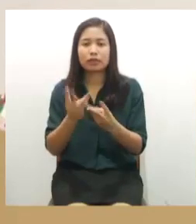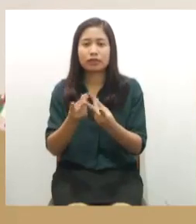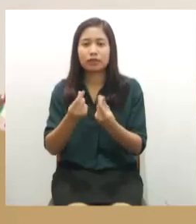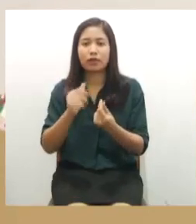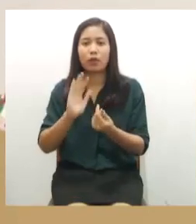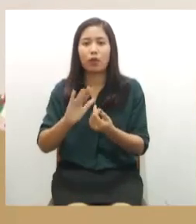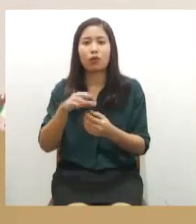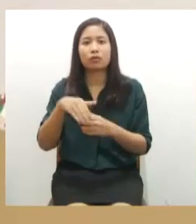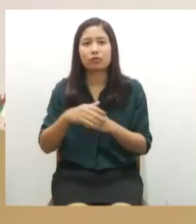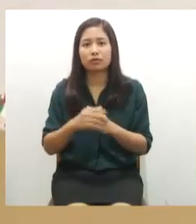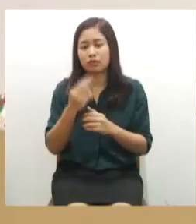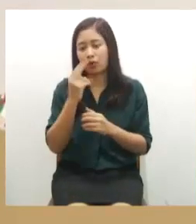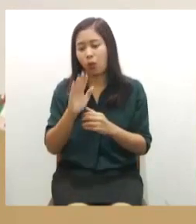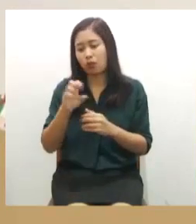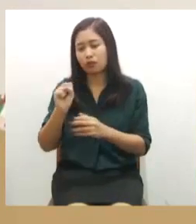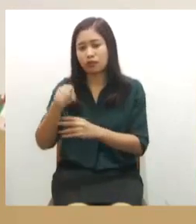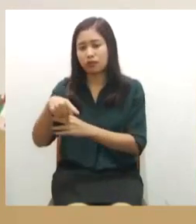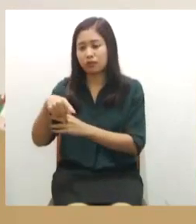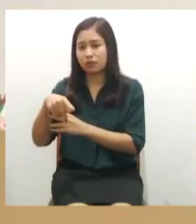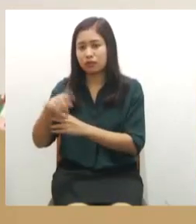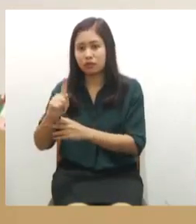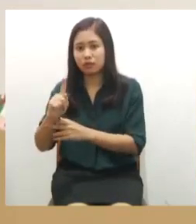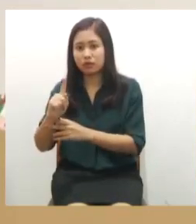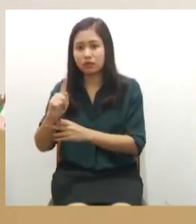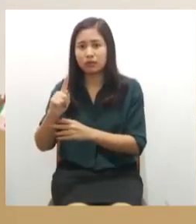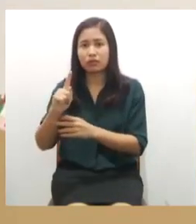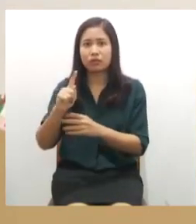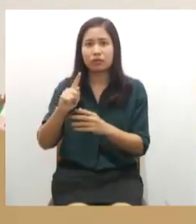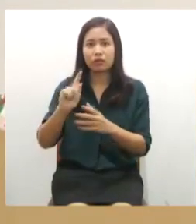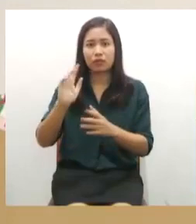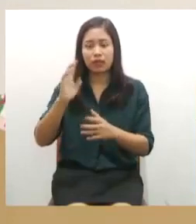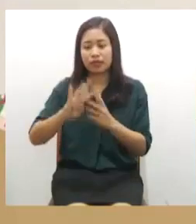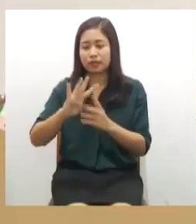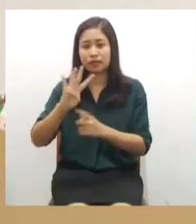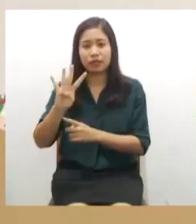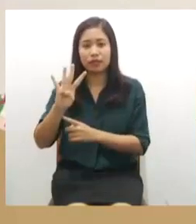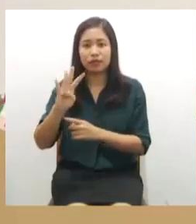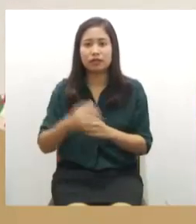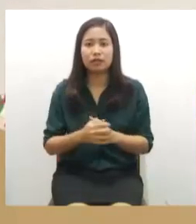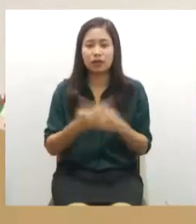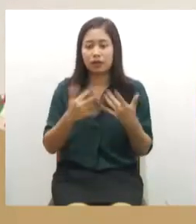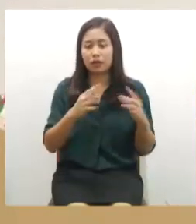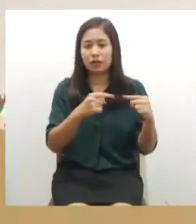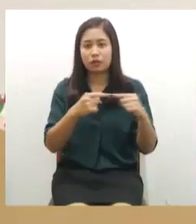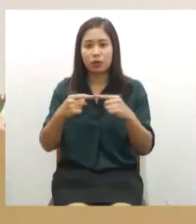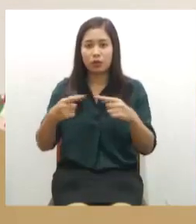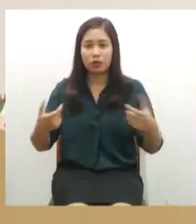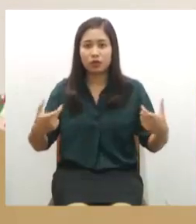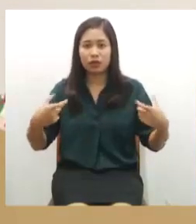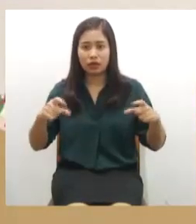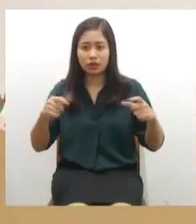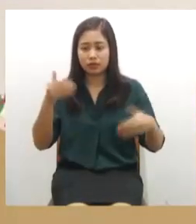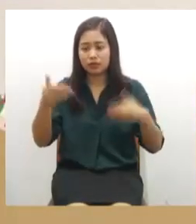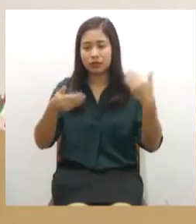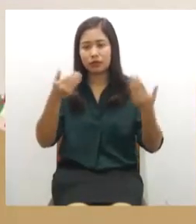นบุรีครับสังกัดสำนักงานเขตพื้นที่การศึกษาประถมศึกษากาญจนบุรีเขต4ครับ ค่ะและต่อเนื่องด้วย VTR กิจกรรมลดเวลาเรียน